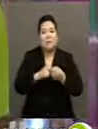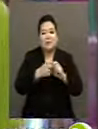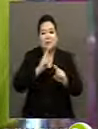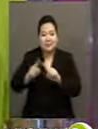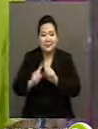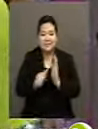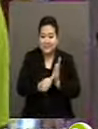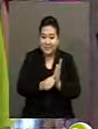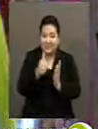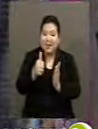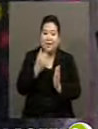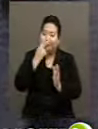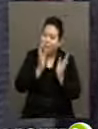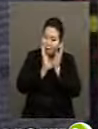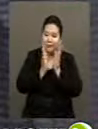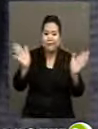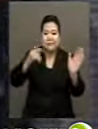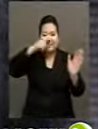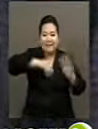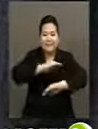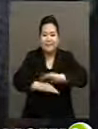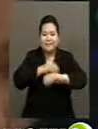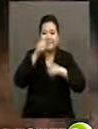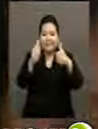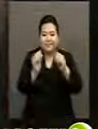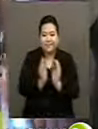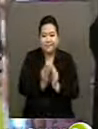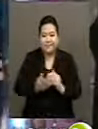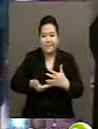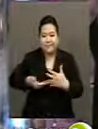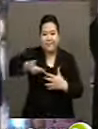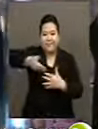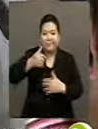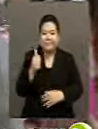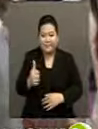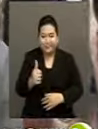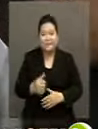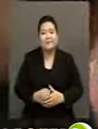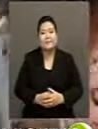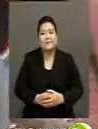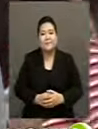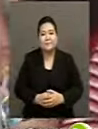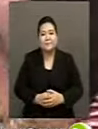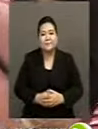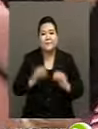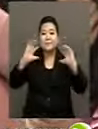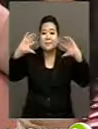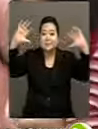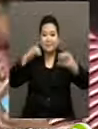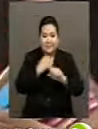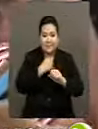งผลต่อภาพรวมที่ดีขึ้นคะแนนตรงนี้ก็เลยขยับขึ้นมาครับ ค่ะ ส่วนบทบาทของรัฐบาลในการส่งเสริม